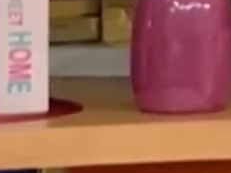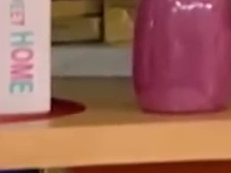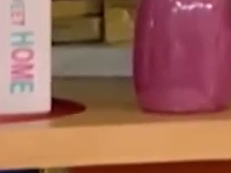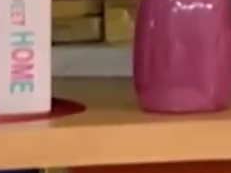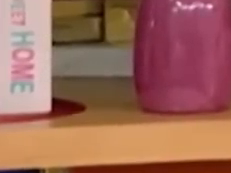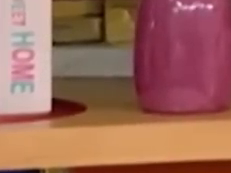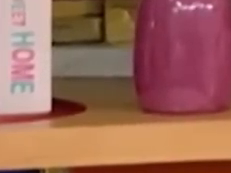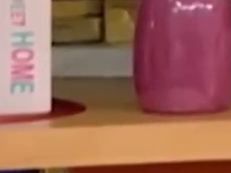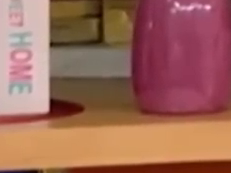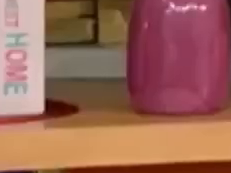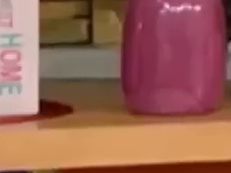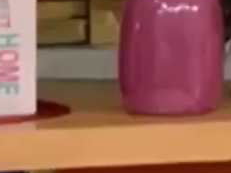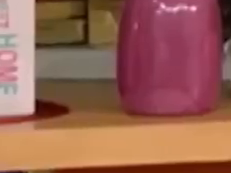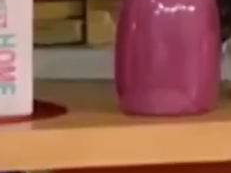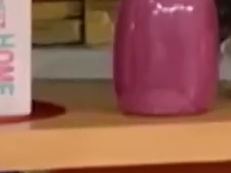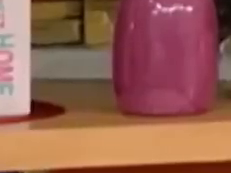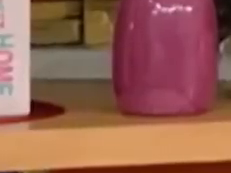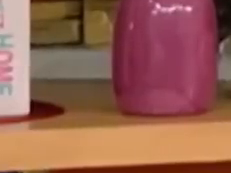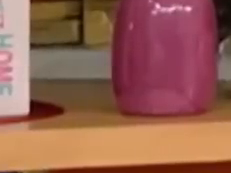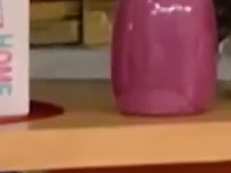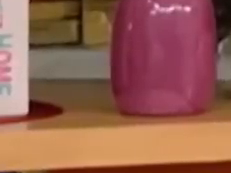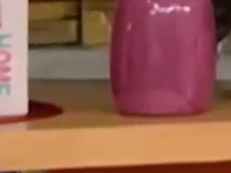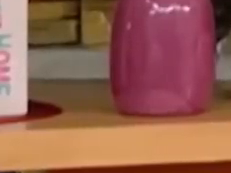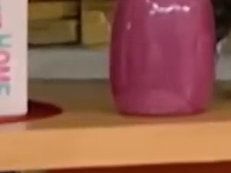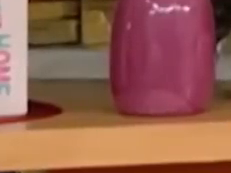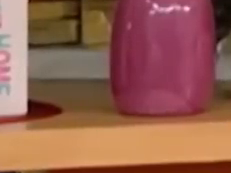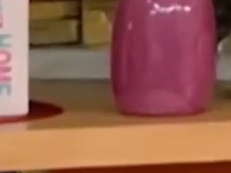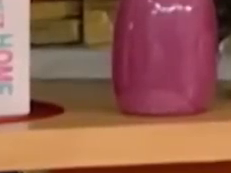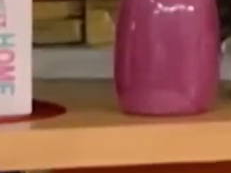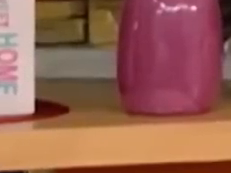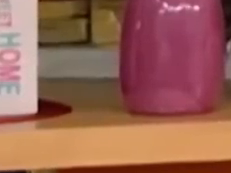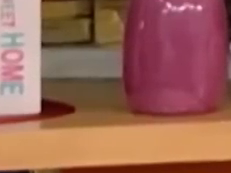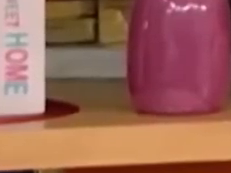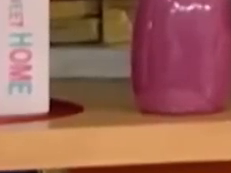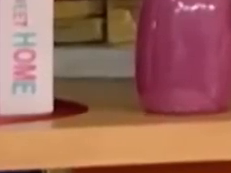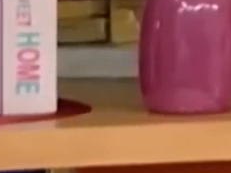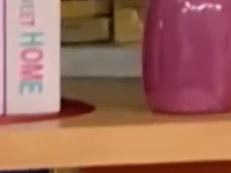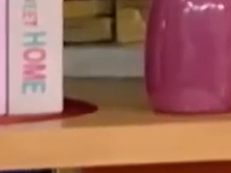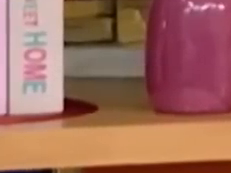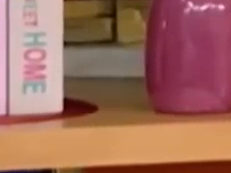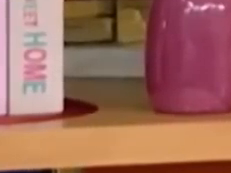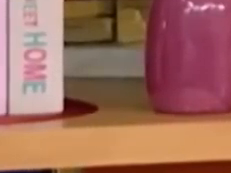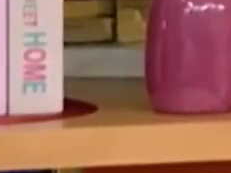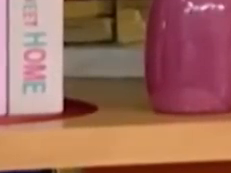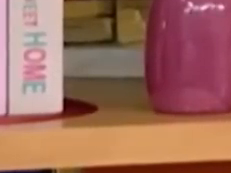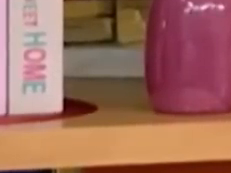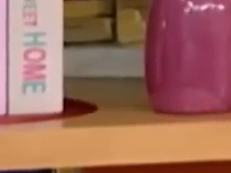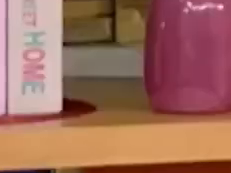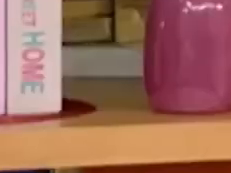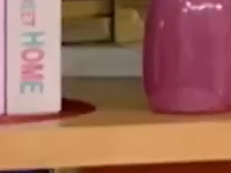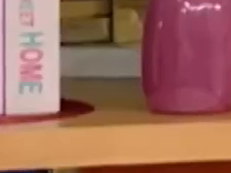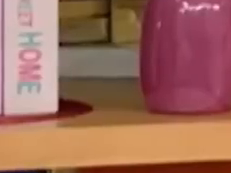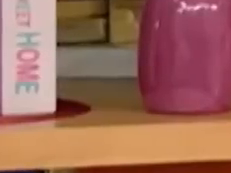youtube.com/GMA News. I-click lang ang subscribe button. At sa mga kapuso abroad, maaari kaming masubaybayan